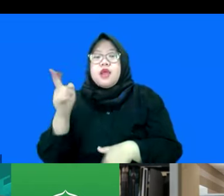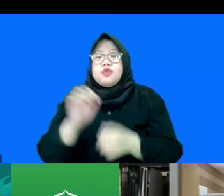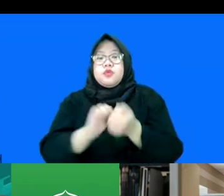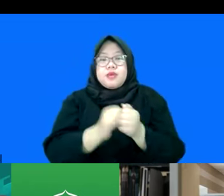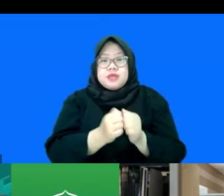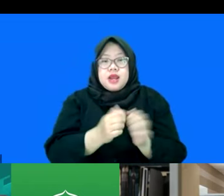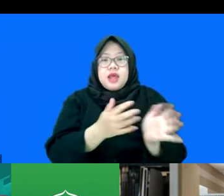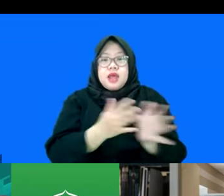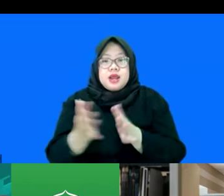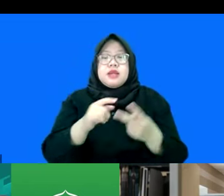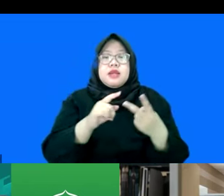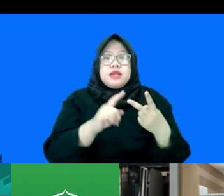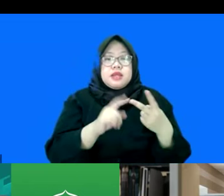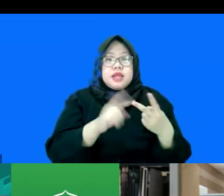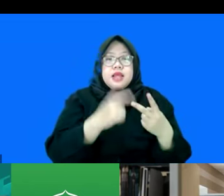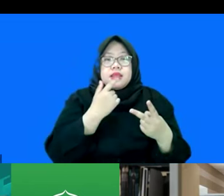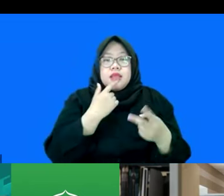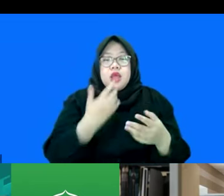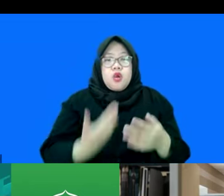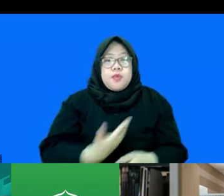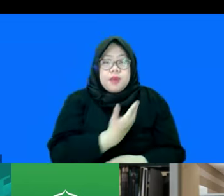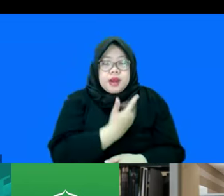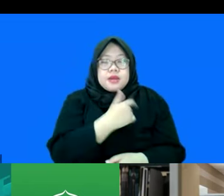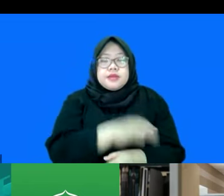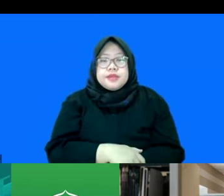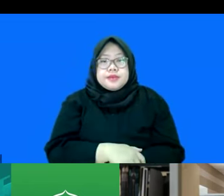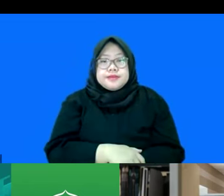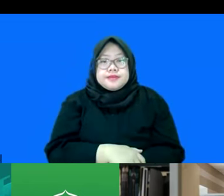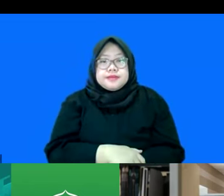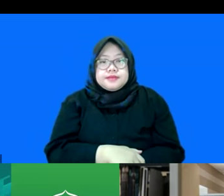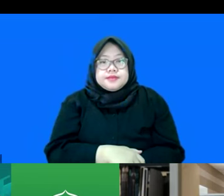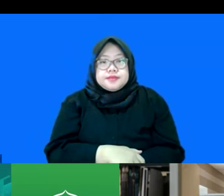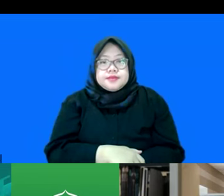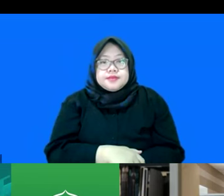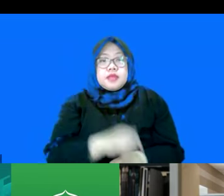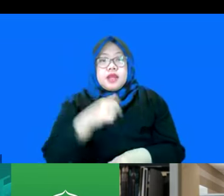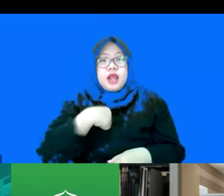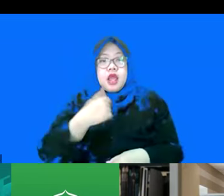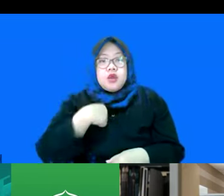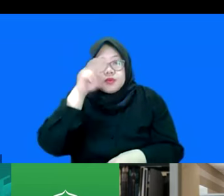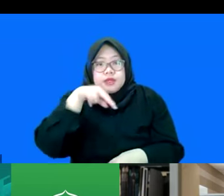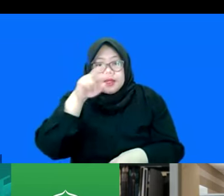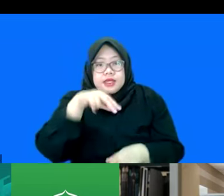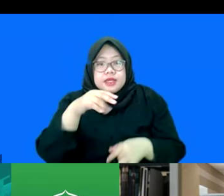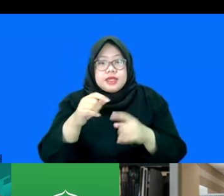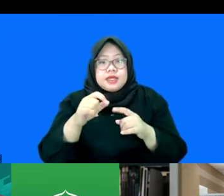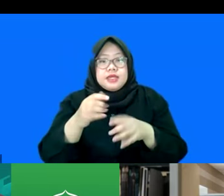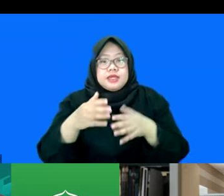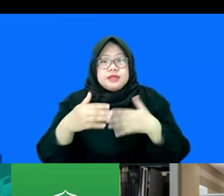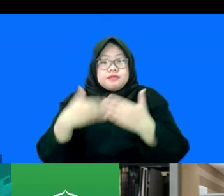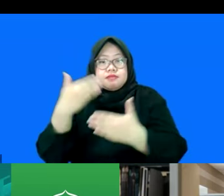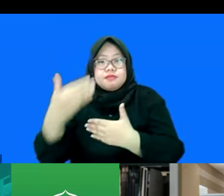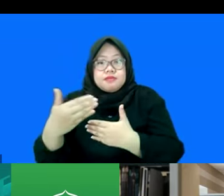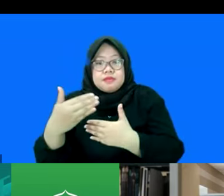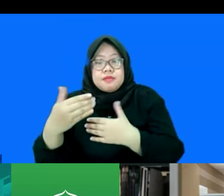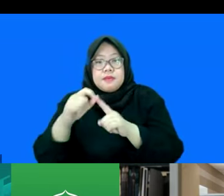juga apa namanya? Saya lihat di panel berikutnya akan spesifik bicara soal keadilan restoratif. Sebetulnya semangatnya